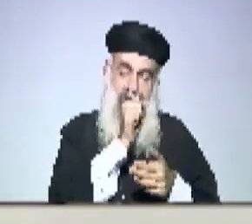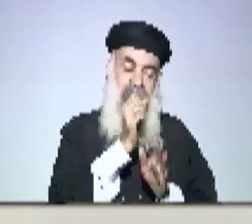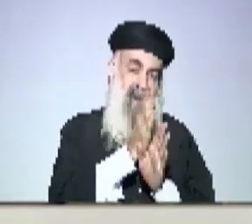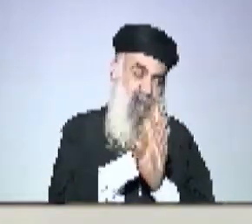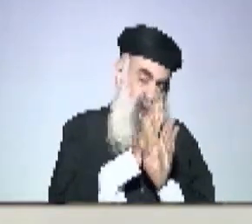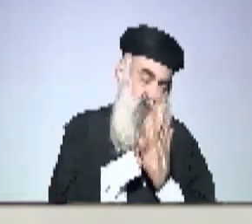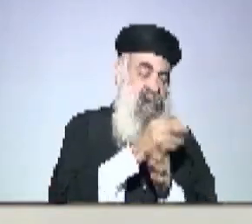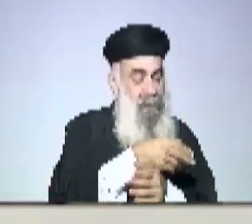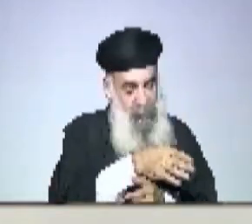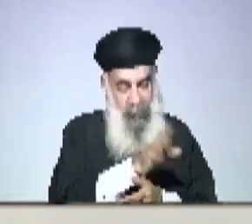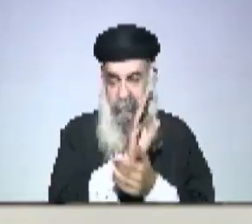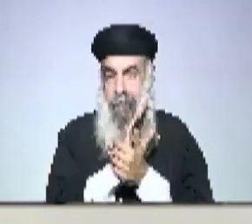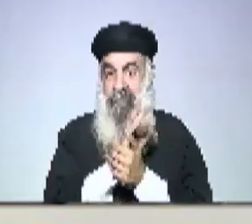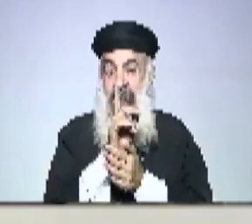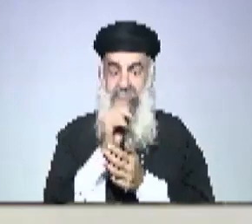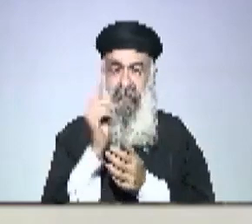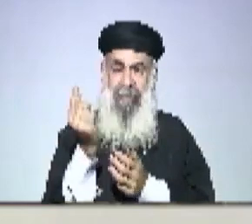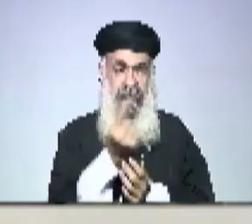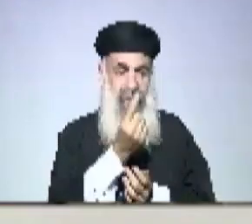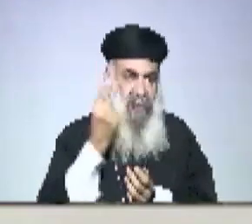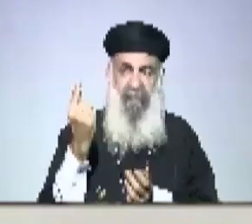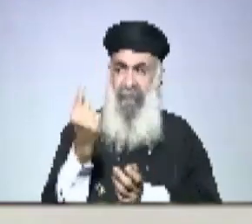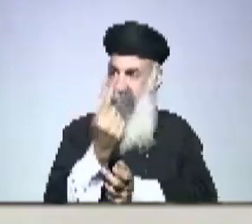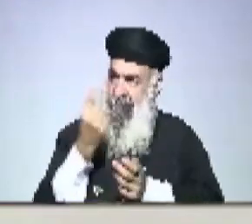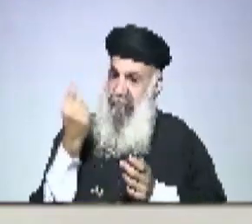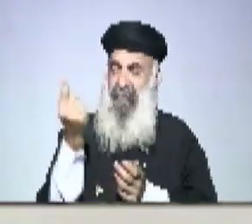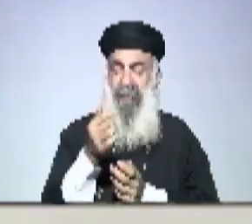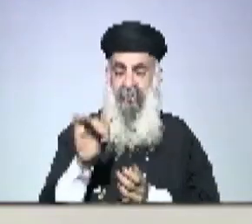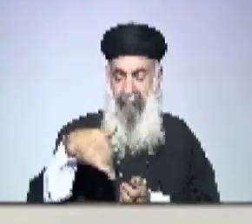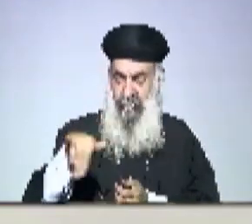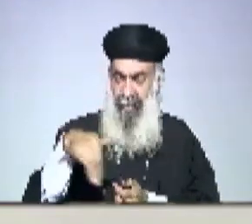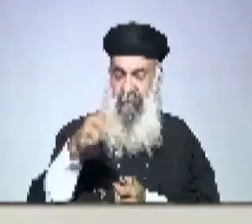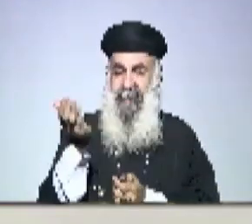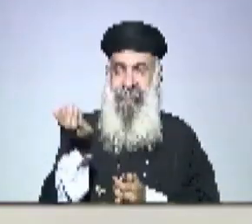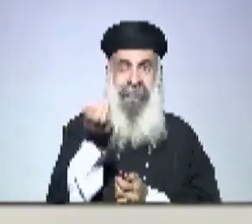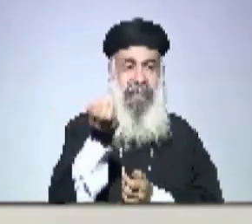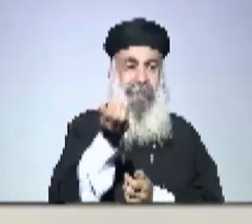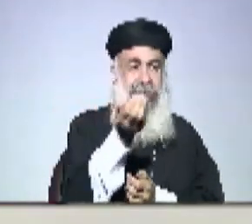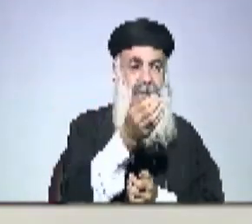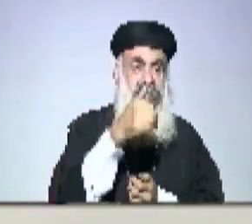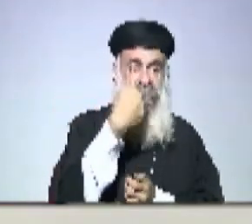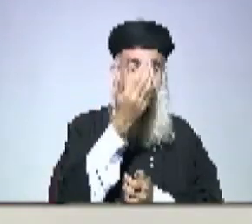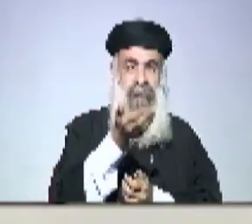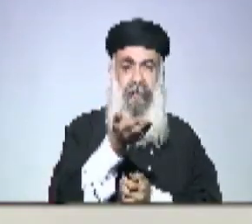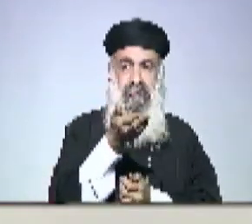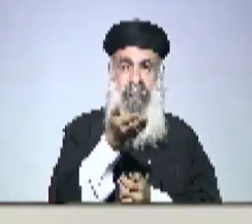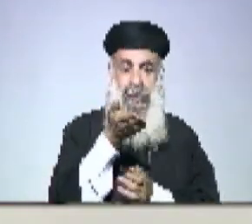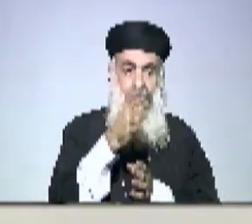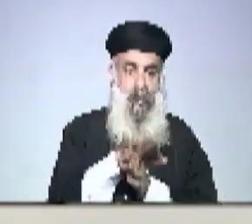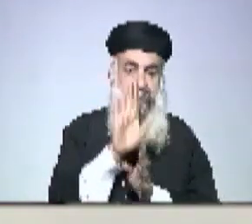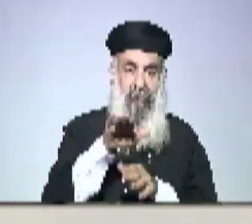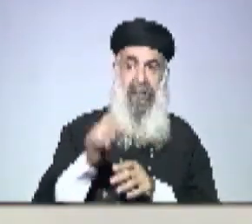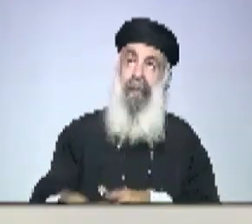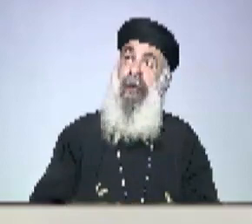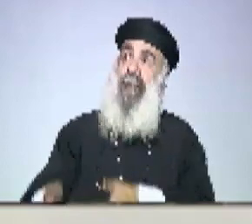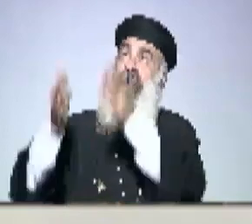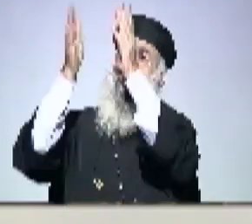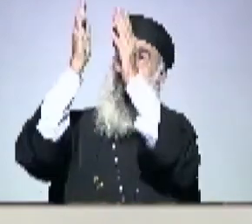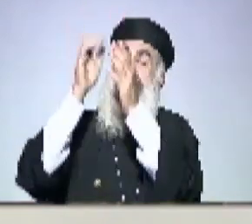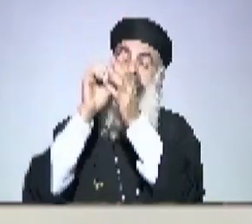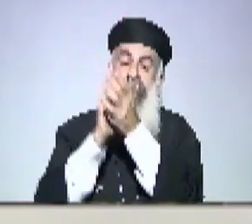مانع لكن حد بيلف على الناس او في الشوارع وبعدين بعد ما يتوفى نلاقي عنده عماره يملكها او